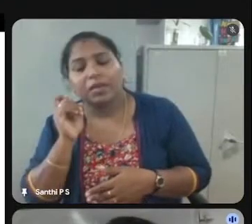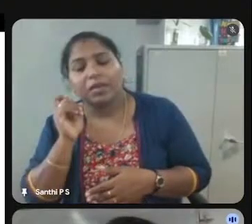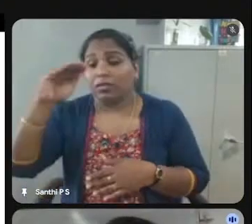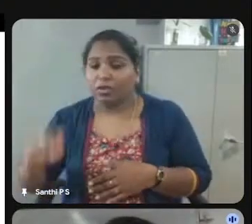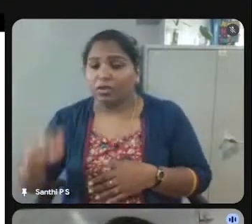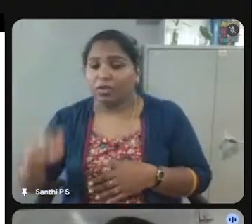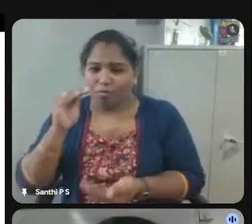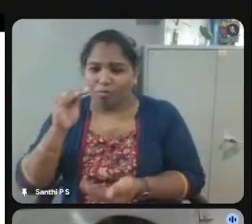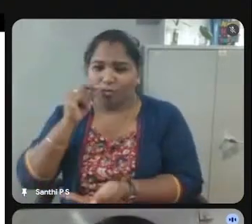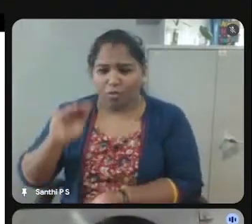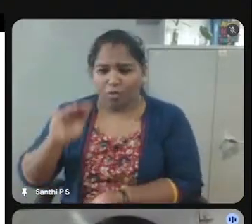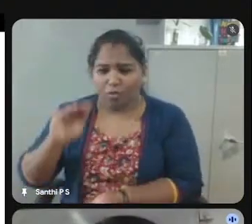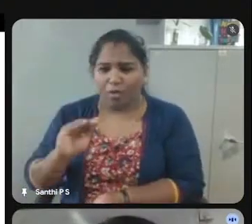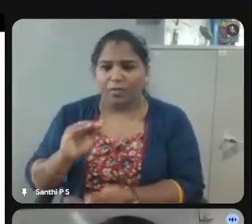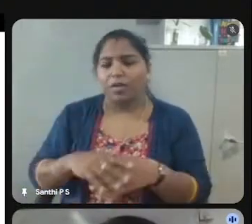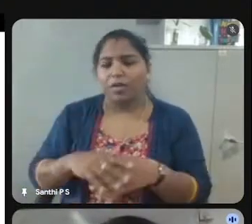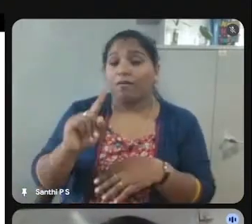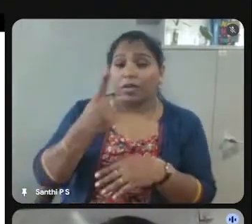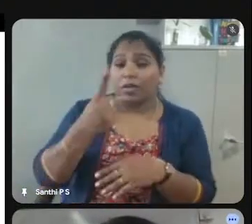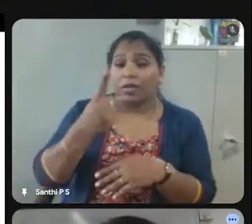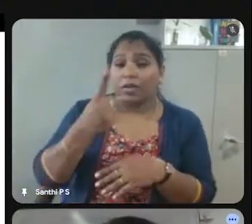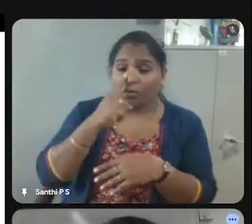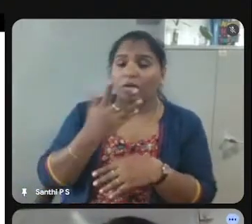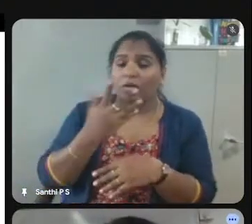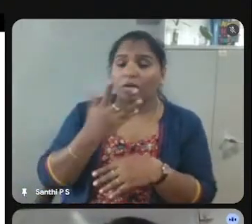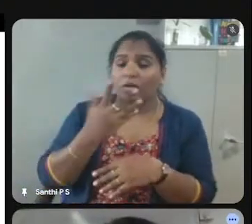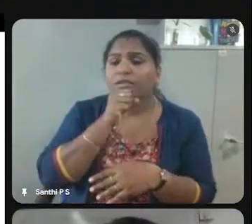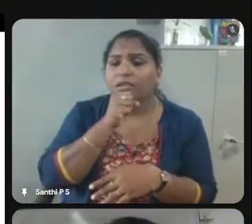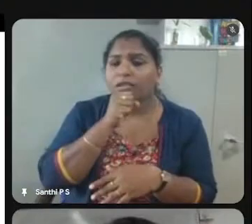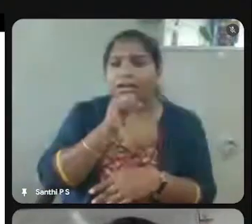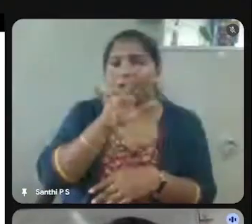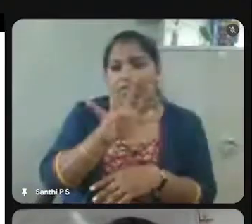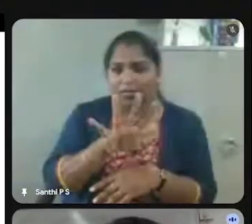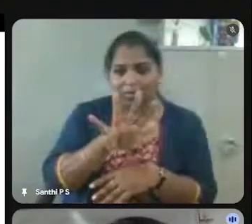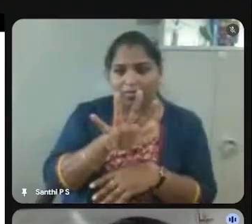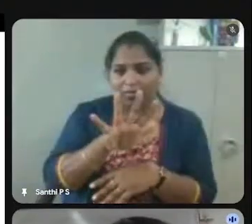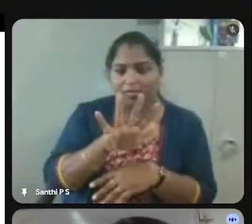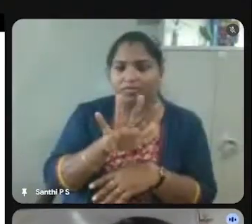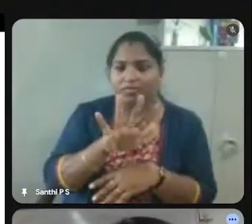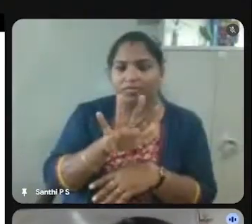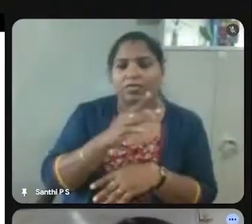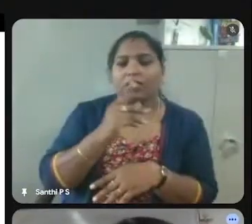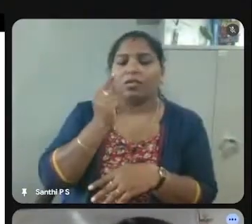കുഞ്ഞ് ഇങ്ങനെ ഒരു ഇപ്പം മൂത്ത കുട്ടിക്ക് പ്രായം എത്രയാണ്? 5 വയസ്സ്. 5